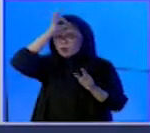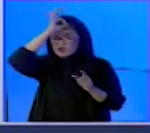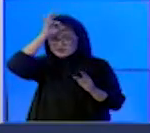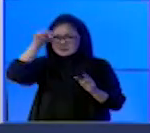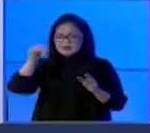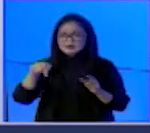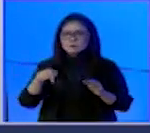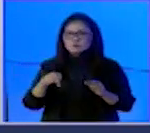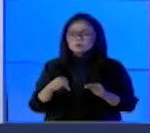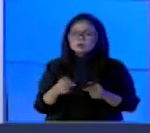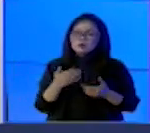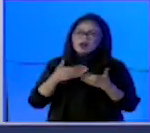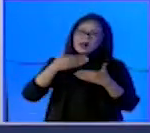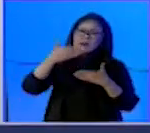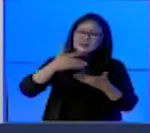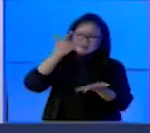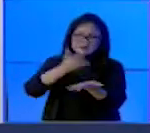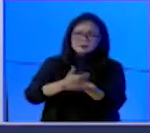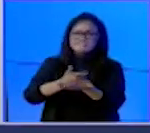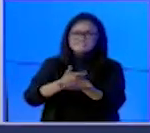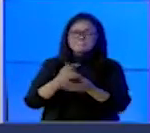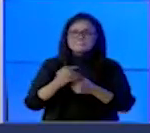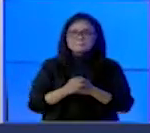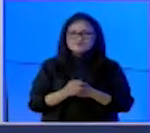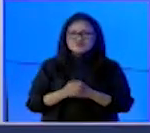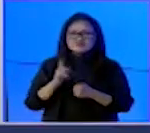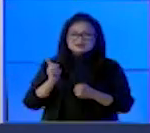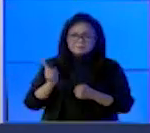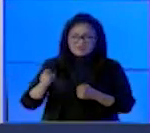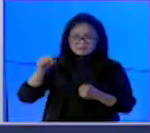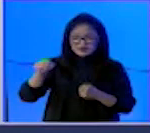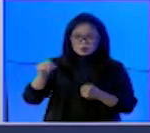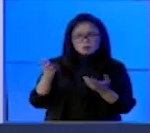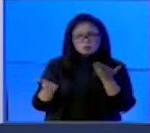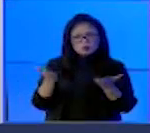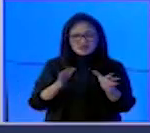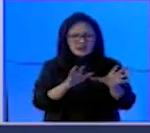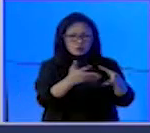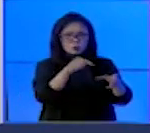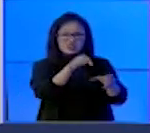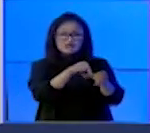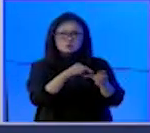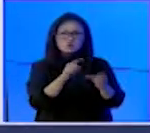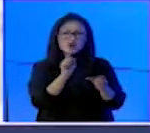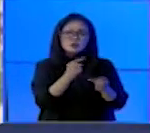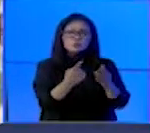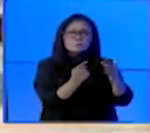langkah-langkah tegas, karena mereka juga misalnya menjanjikan setiap anggota itu mendapatkan perlindungan ekonomi.